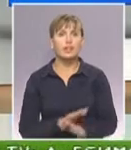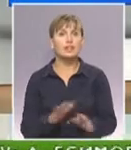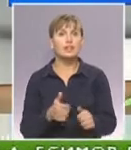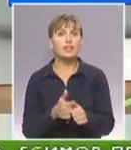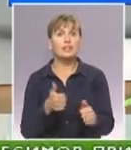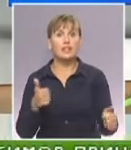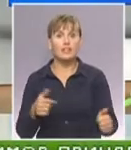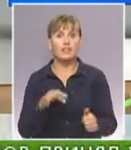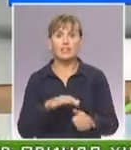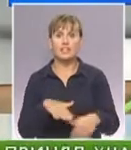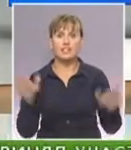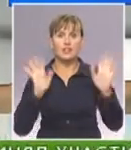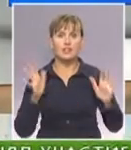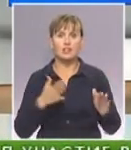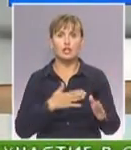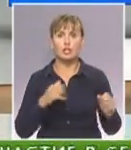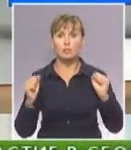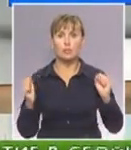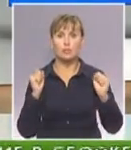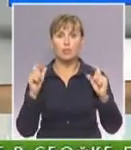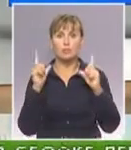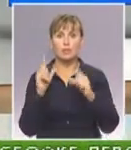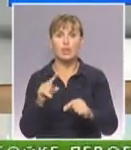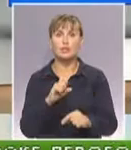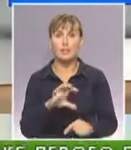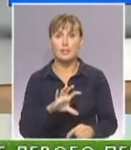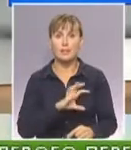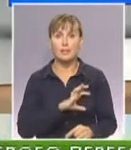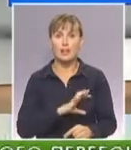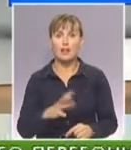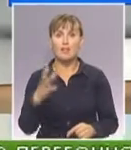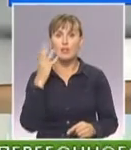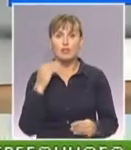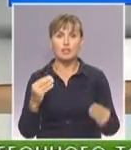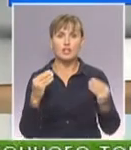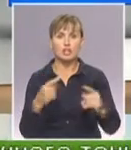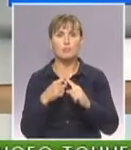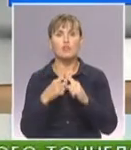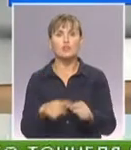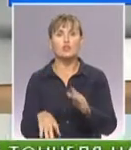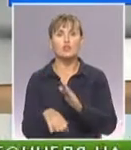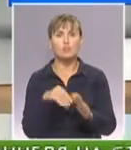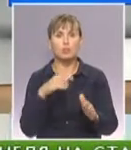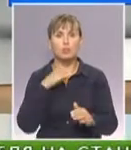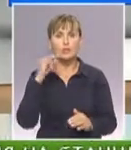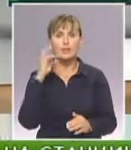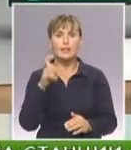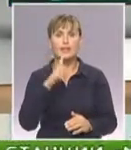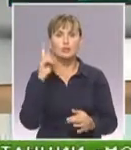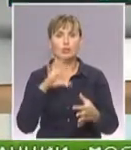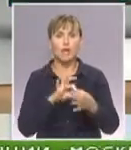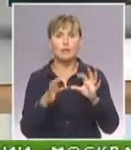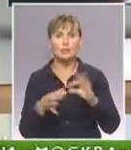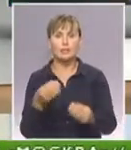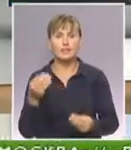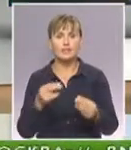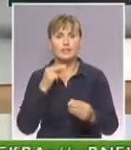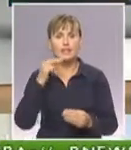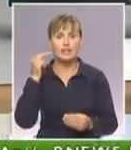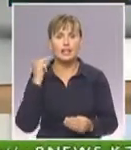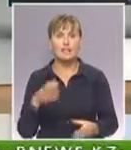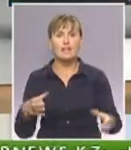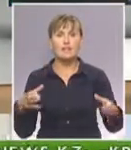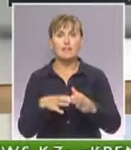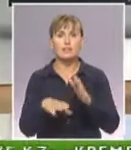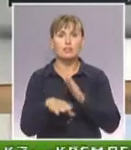и о спорте. Не отставать и не сдаваться. Наши спортсмены отправились за медалями. В Алматы торжественно провожали сборную Казахстана на юношеские Олимпийские